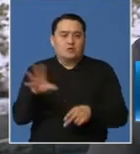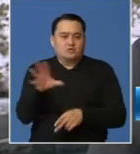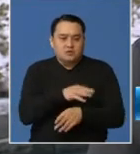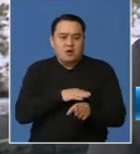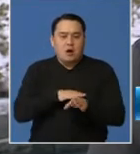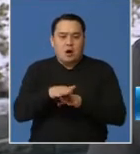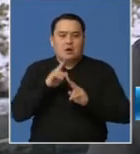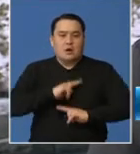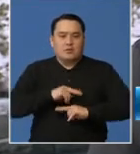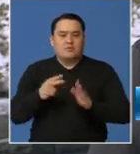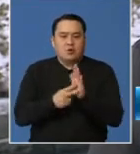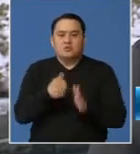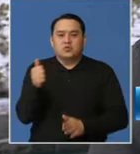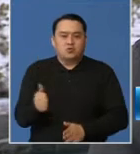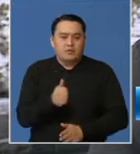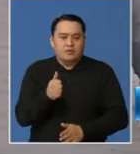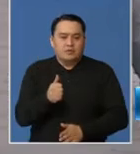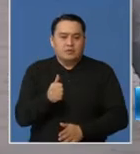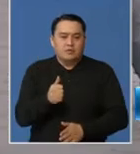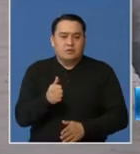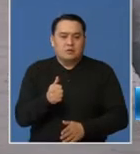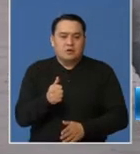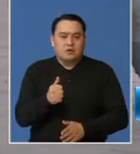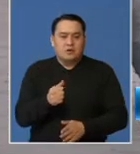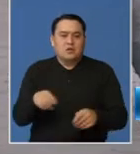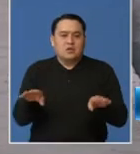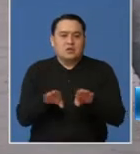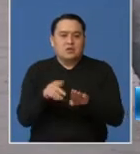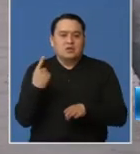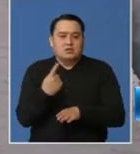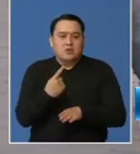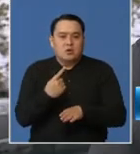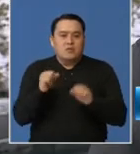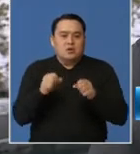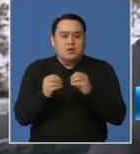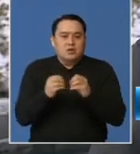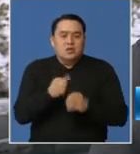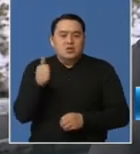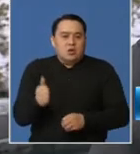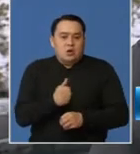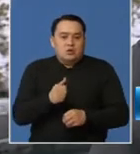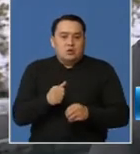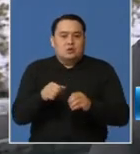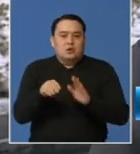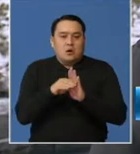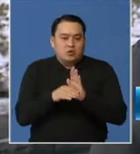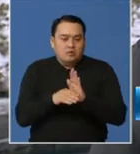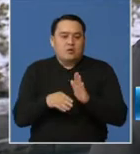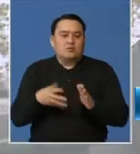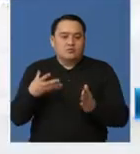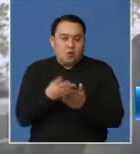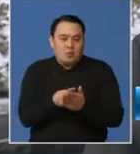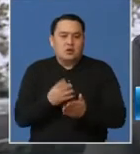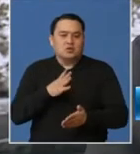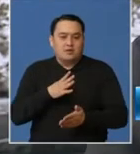вот отрабатывают свои 8 часов. И все. Единственное, вот максимум может быть 10 часов. Но оно все табелировалось, и оплачиваемая работа вся